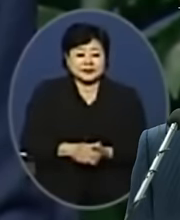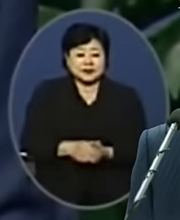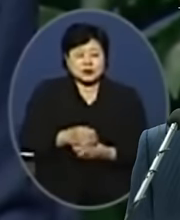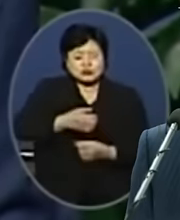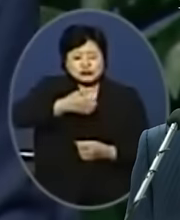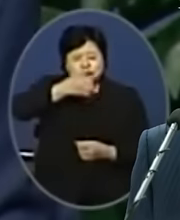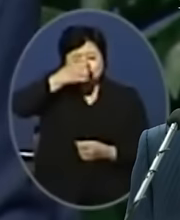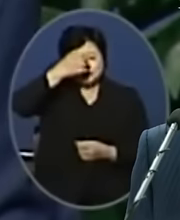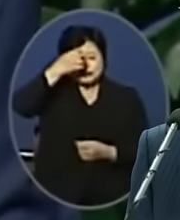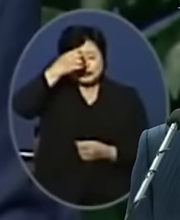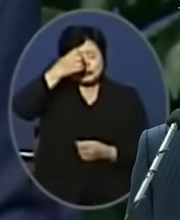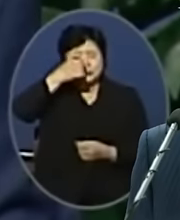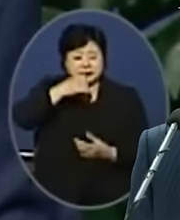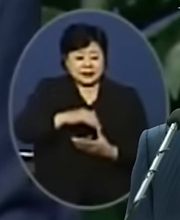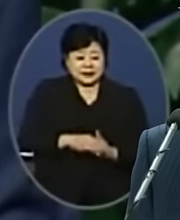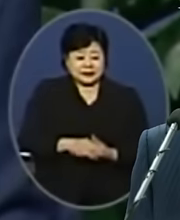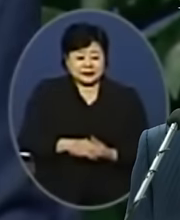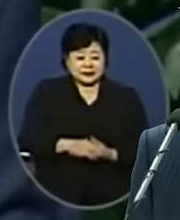꿈을 꾸었는데